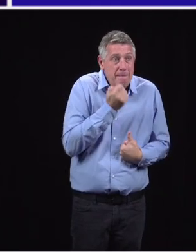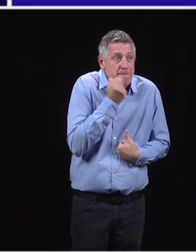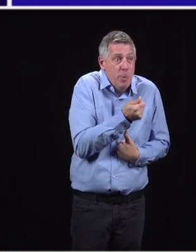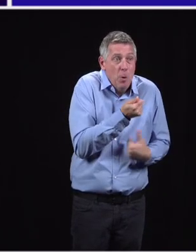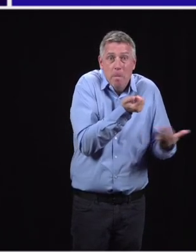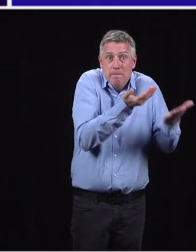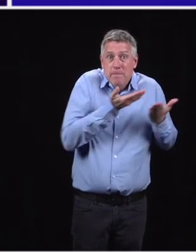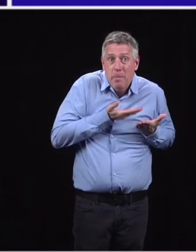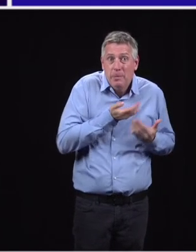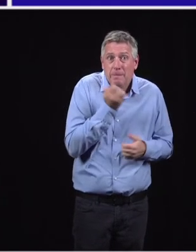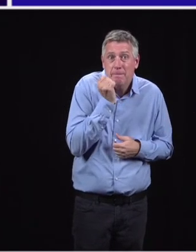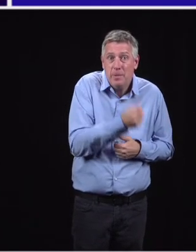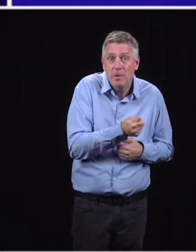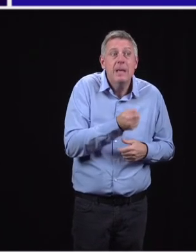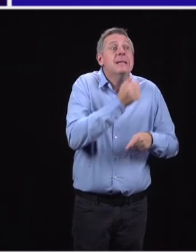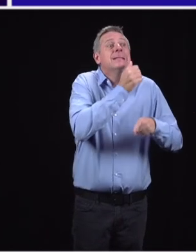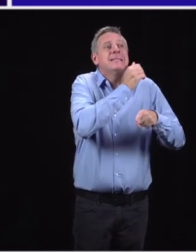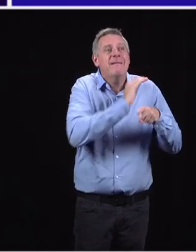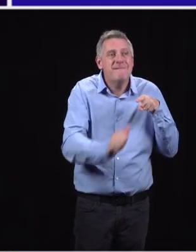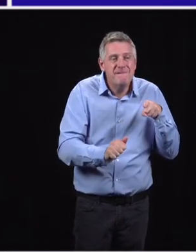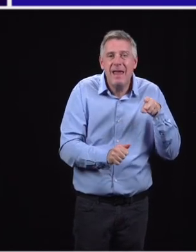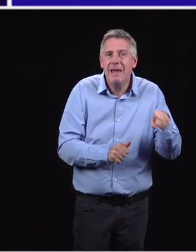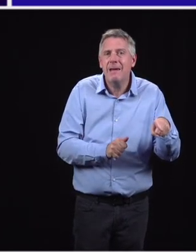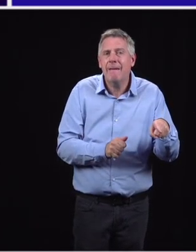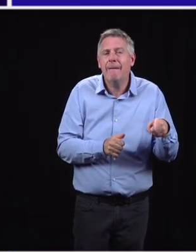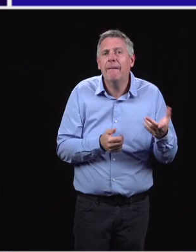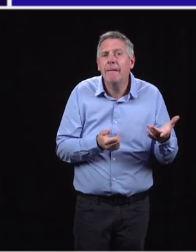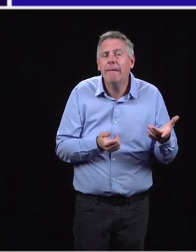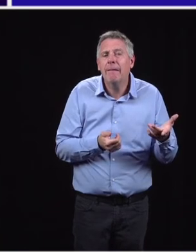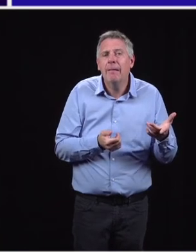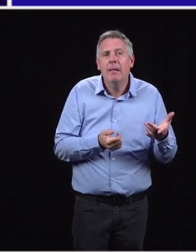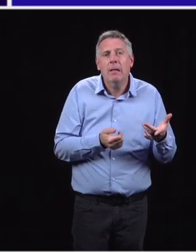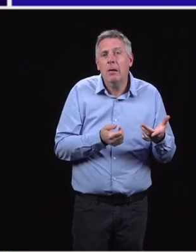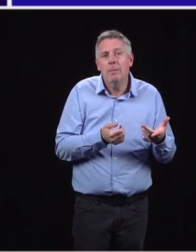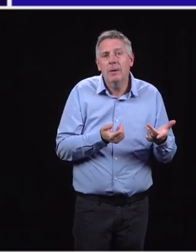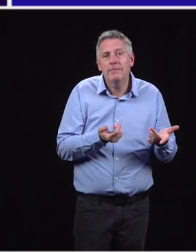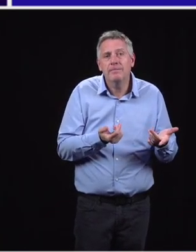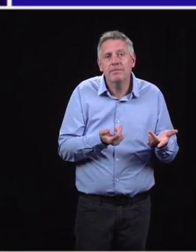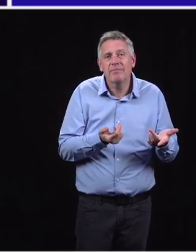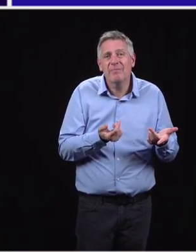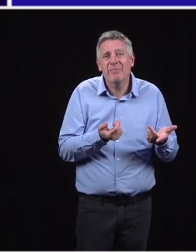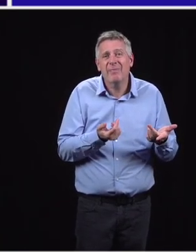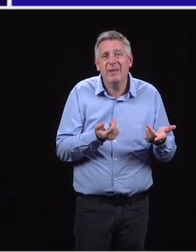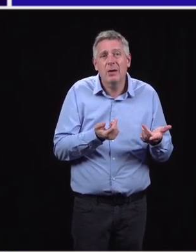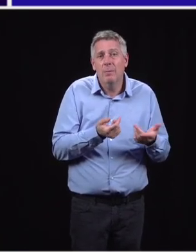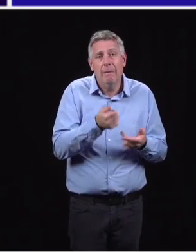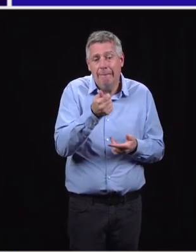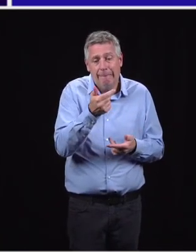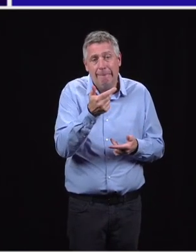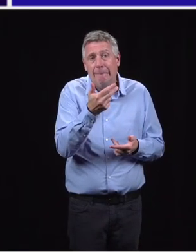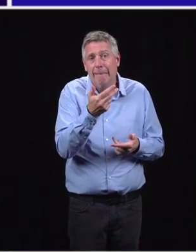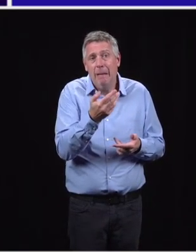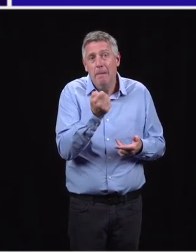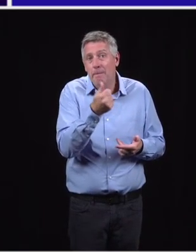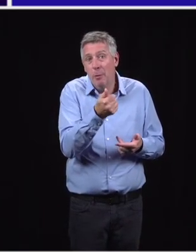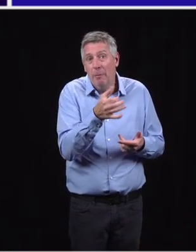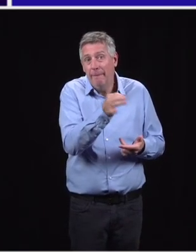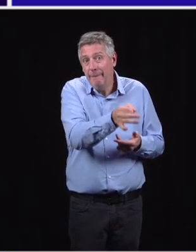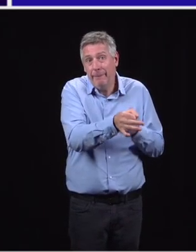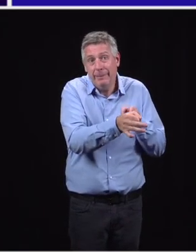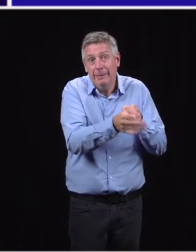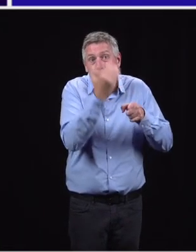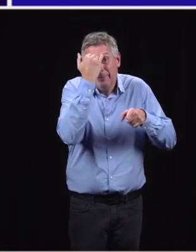quand ils le font ben finalement en fait on compte la flotte à nos dispositions un peu sur le bout des doigts et pour donner un petit